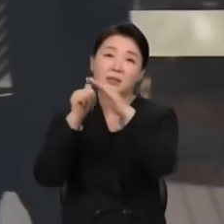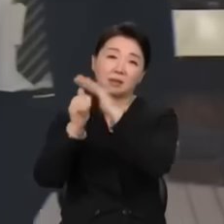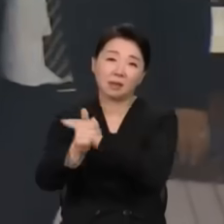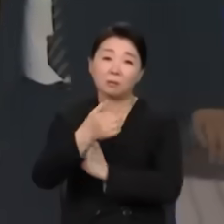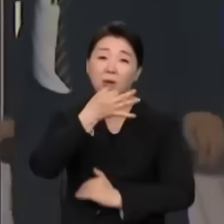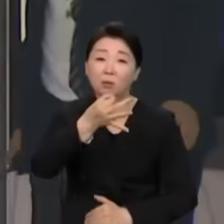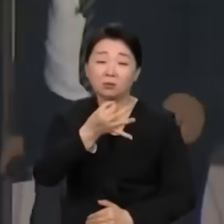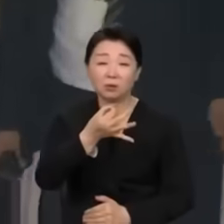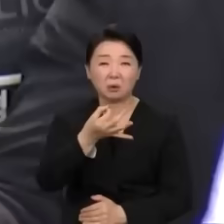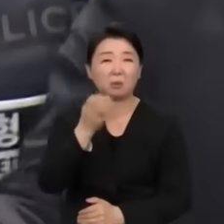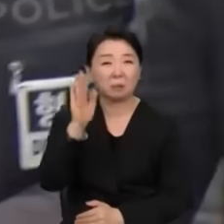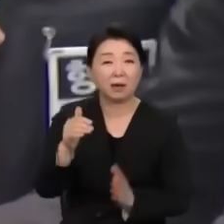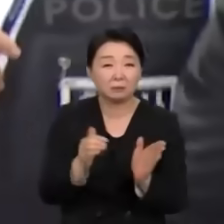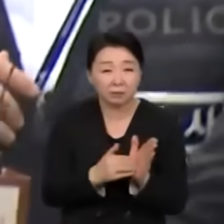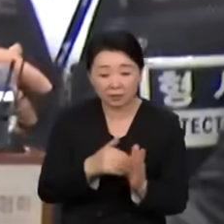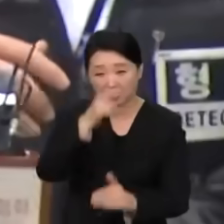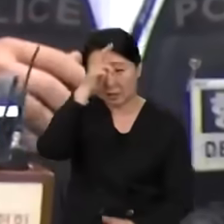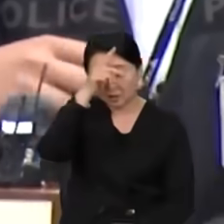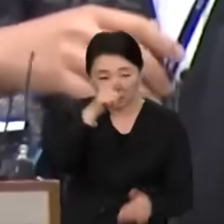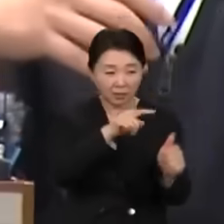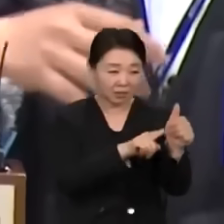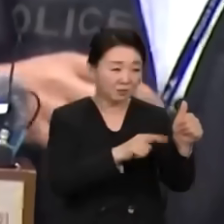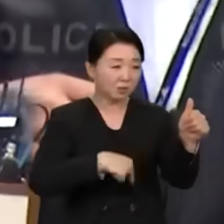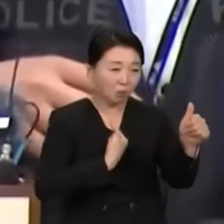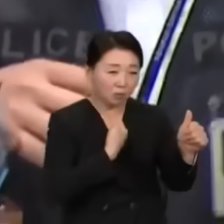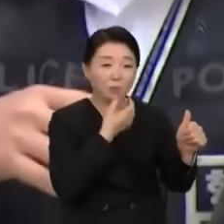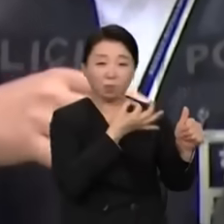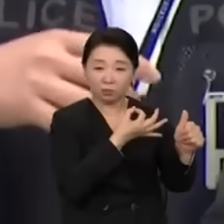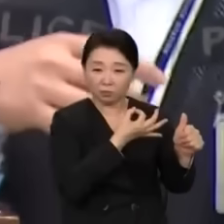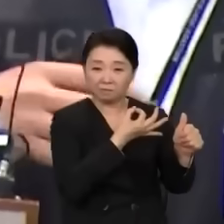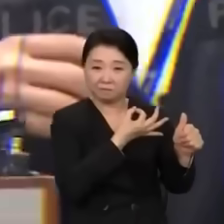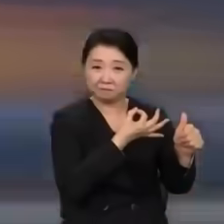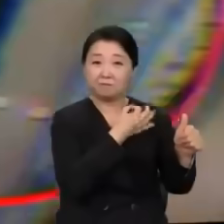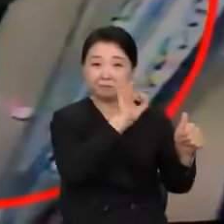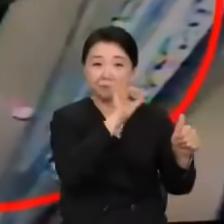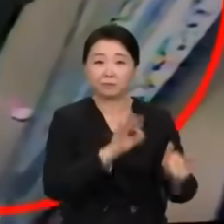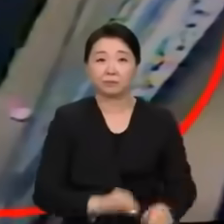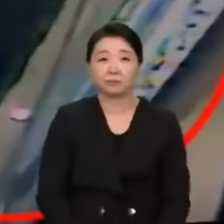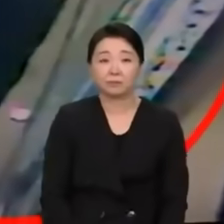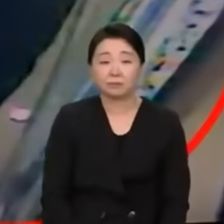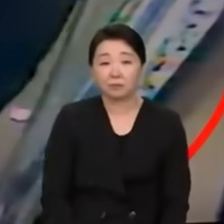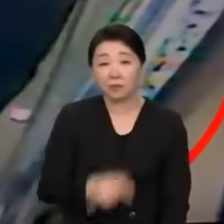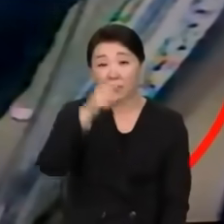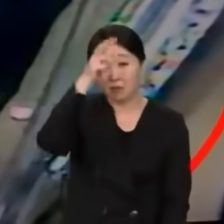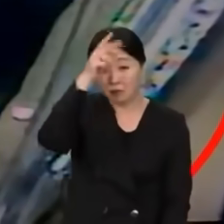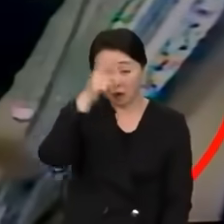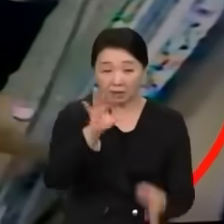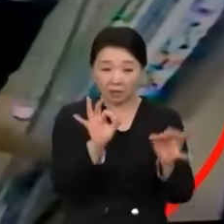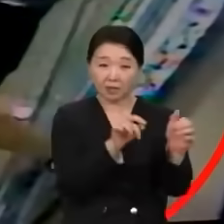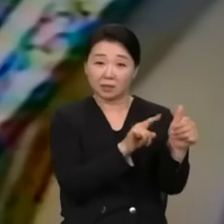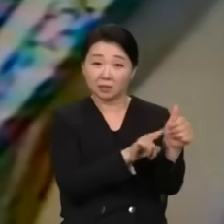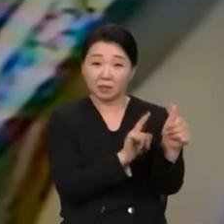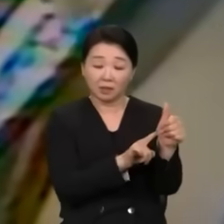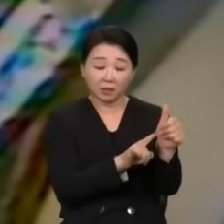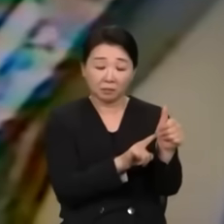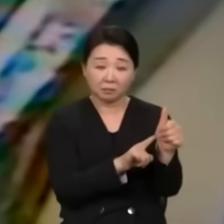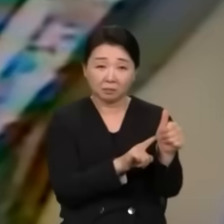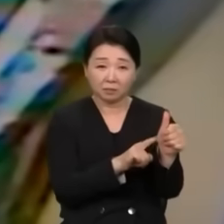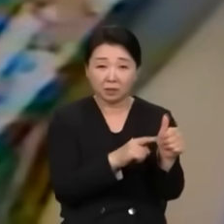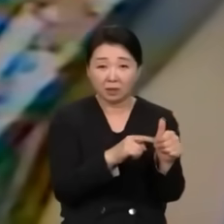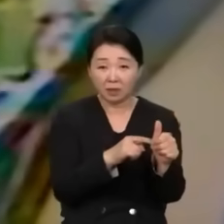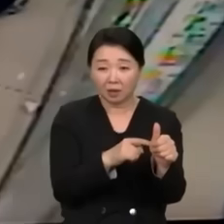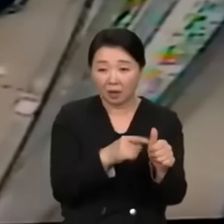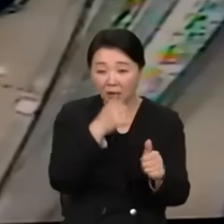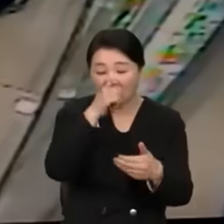목소리라고 주장했지만 경찰은 김씨 본인 목소리라고 판단한 겁니다 경찰은 김씨에게 범인도피 교사 혐의를